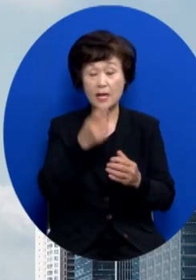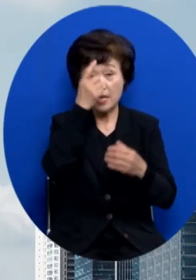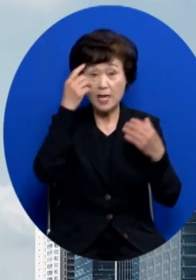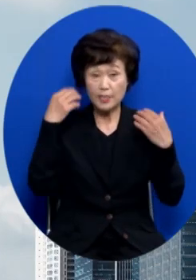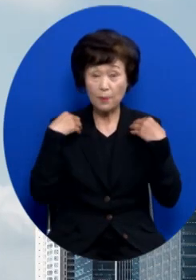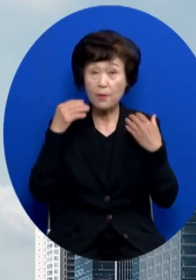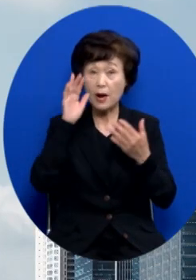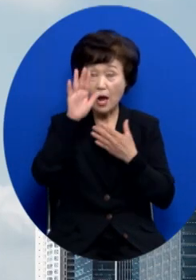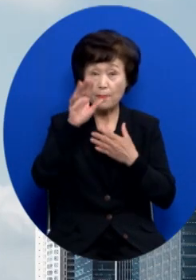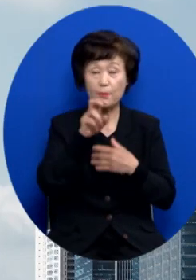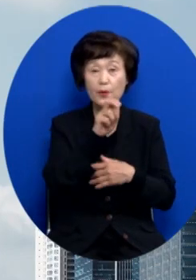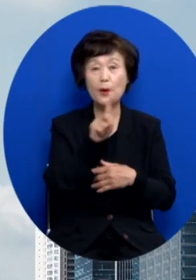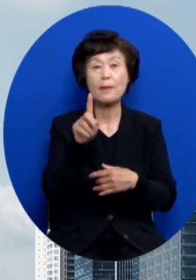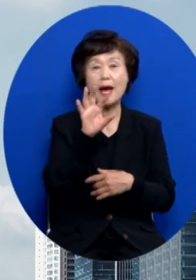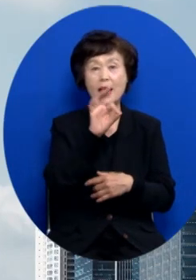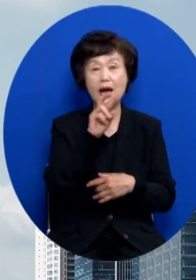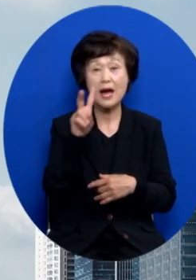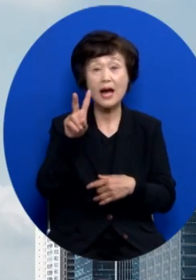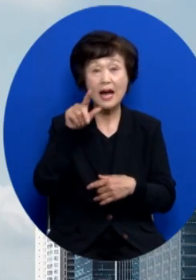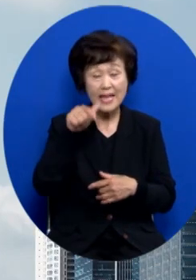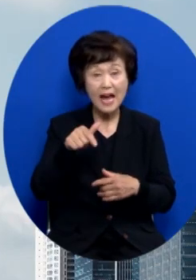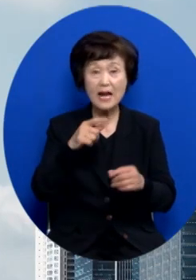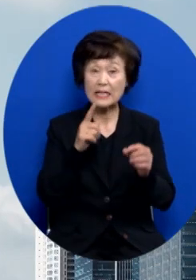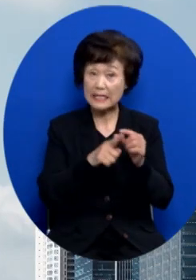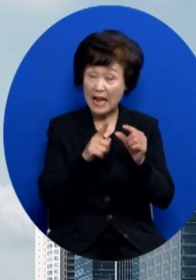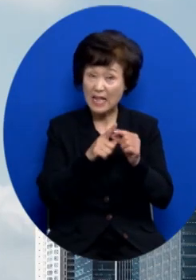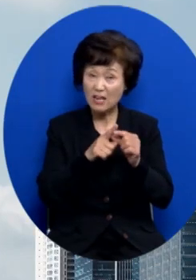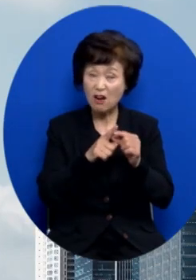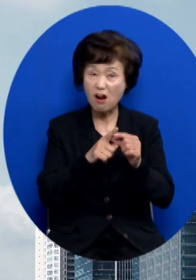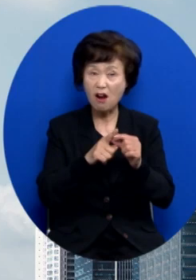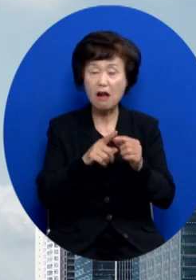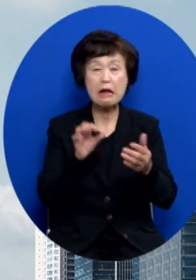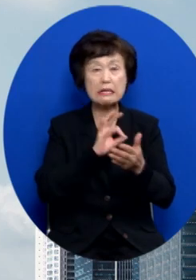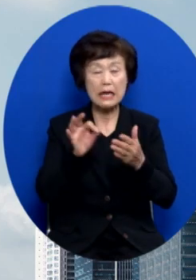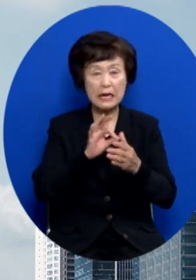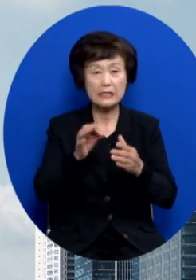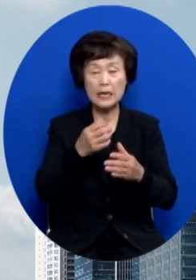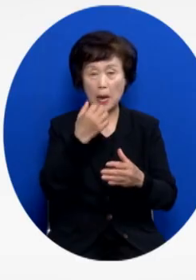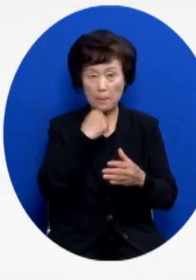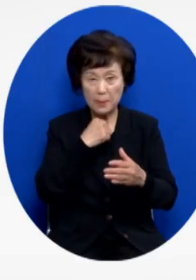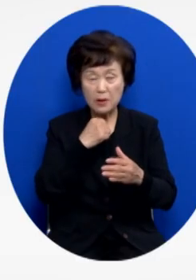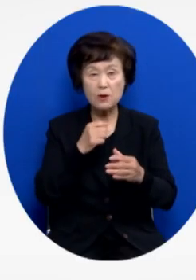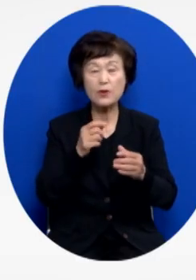정부가 앞으로 마약이라는 단어를 상업적으로 사용할 수 없도록 규제하기로 했습니다.